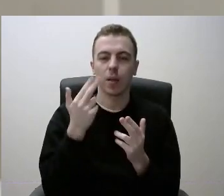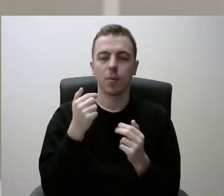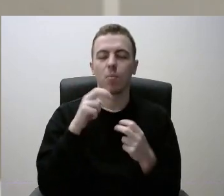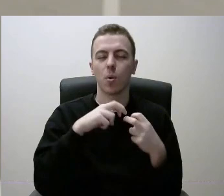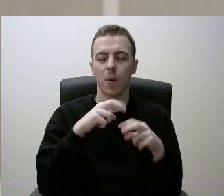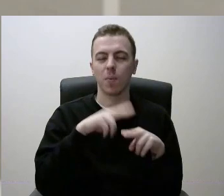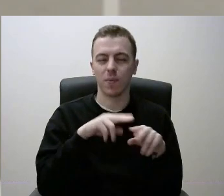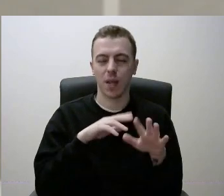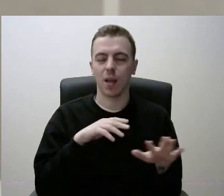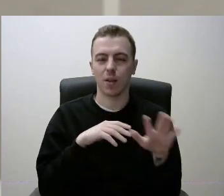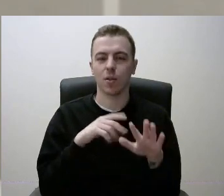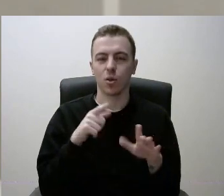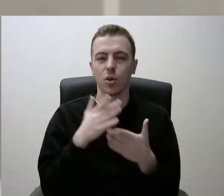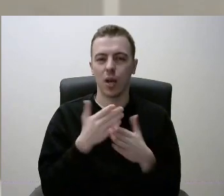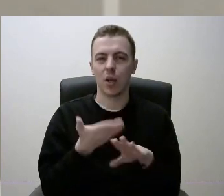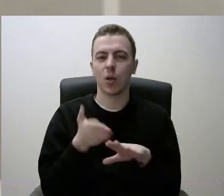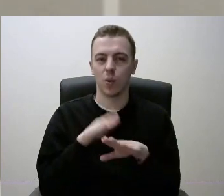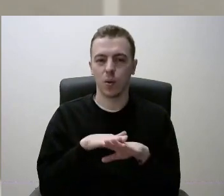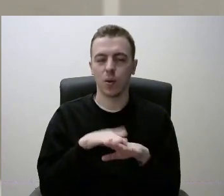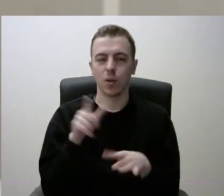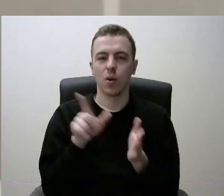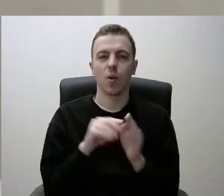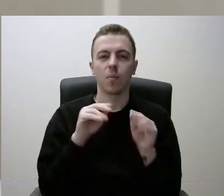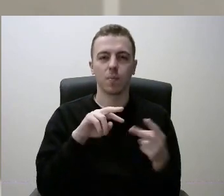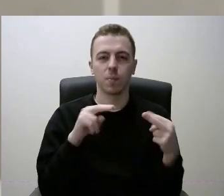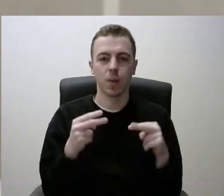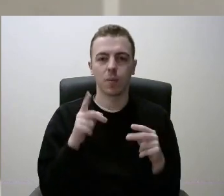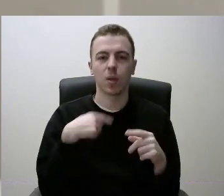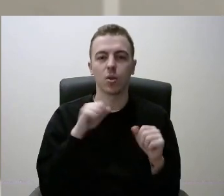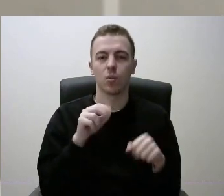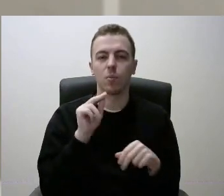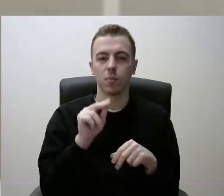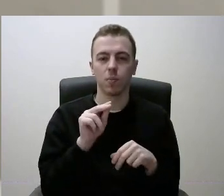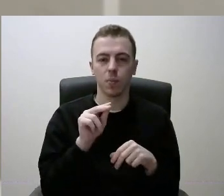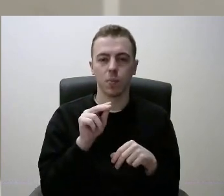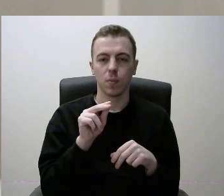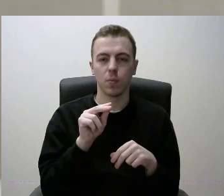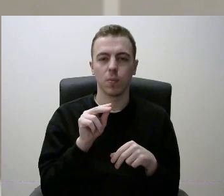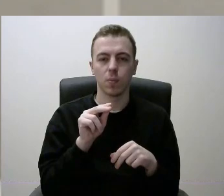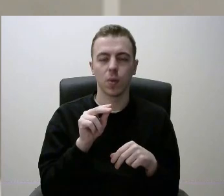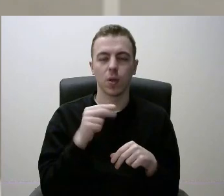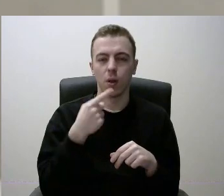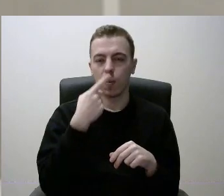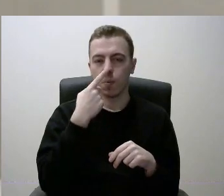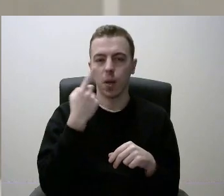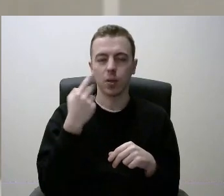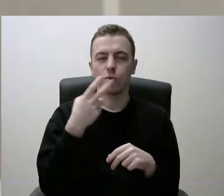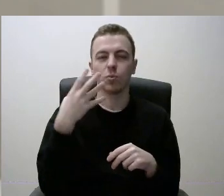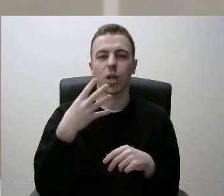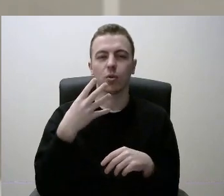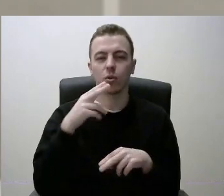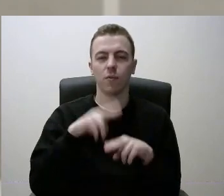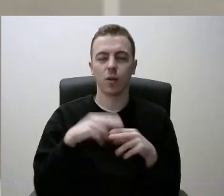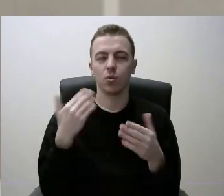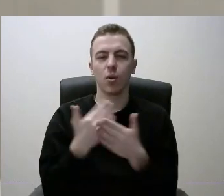tai yra iššūkis, kuris turi būti, ir čia šitoje vietoje galiu tik priminti, kad vien praėjusiais metais įrengta 240 vietų naujų, bet kalbant